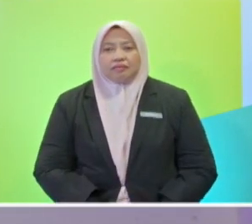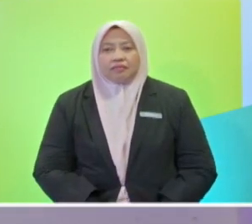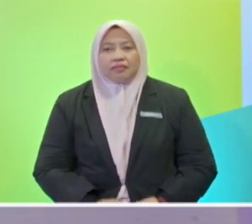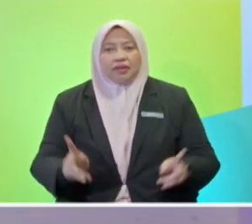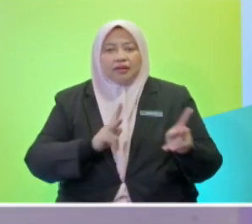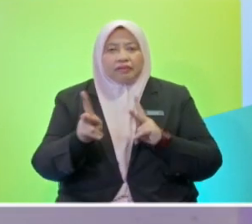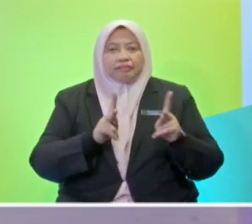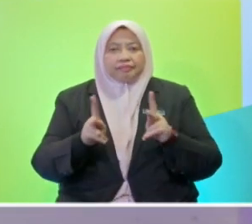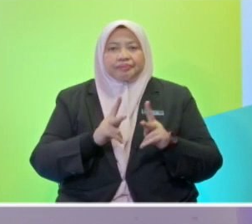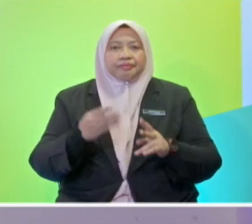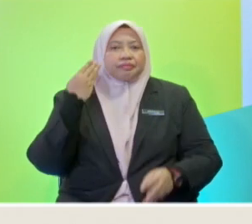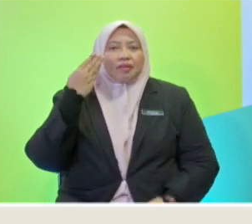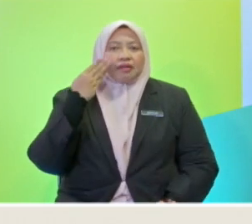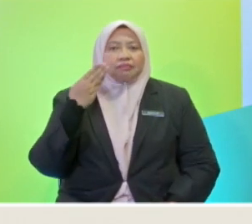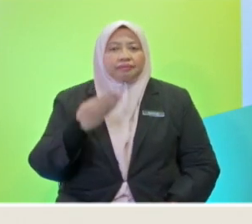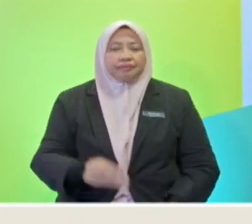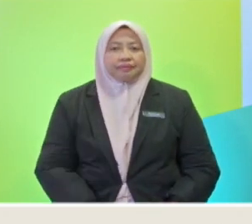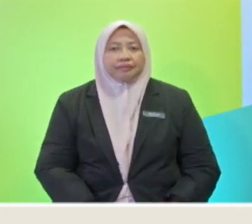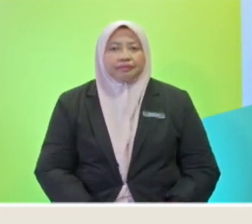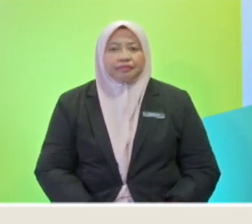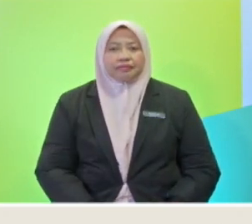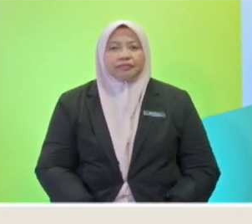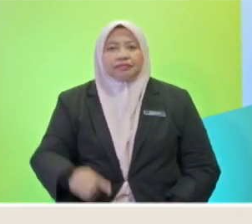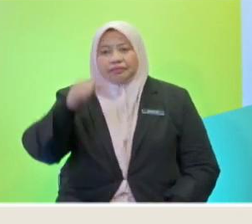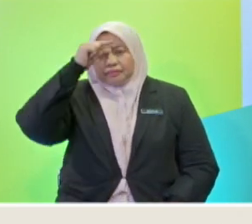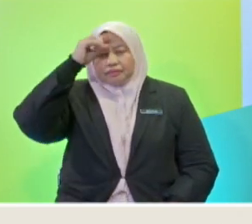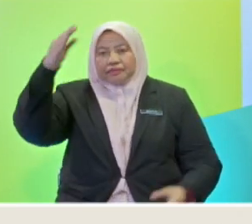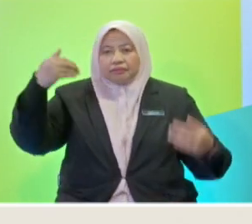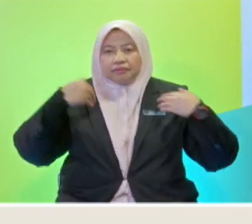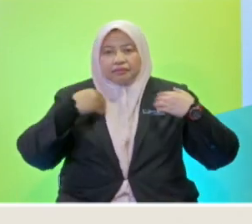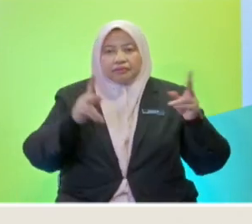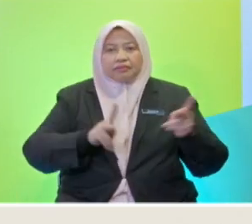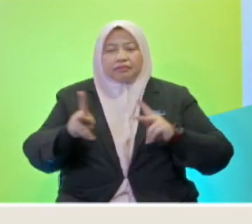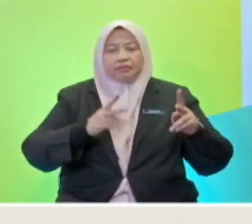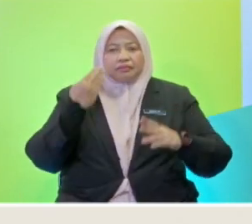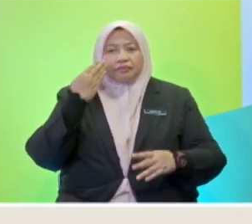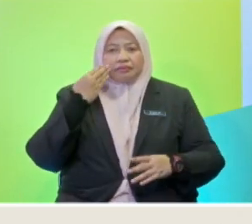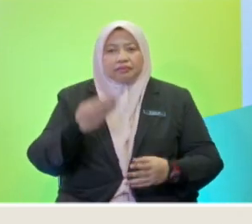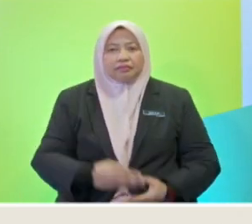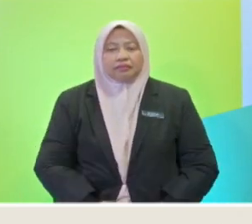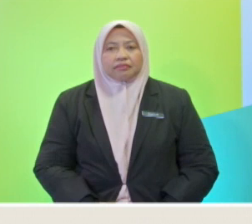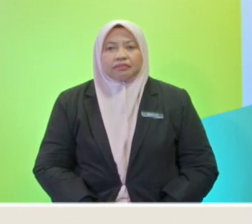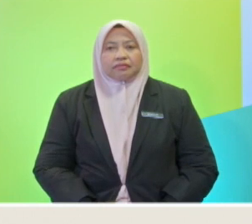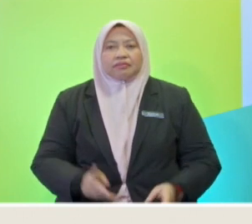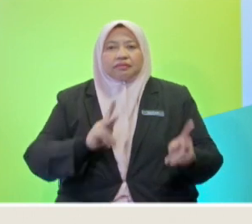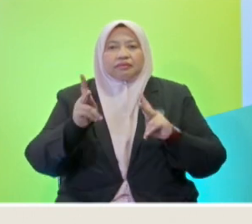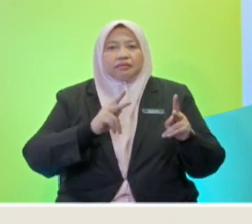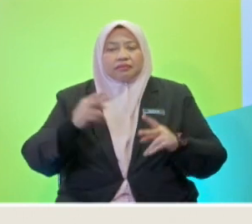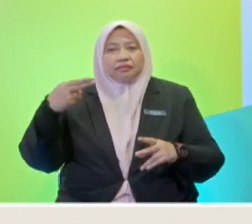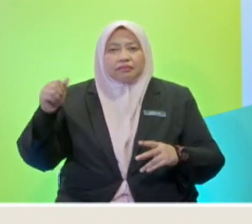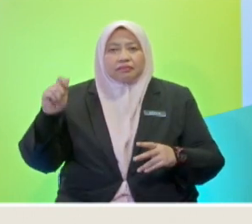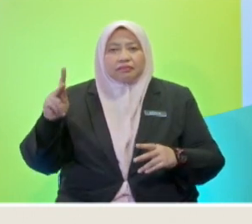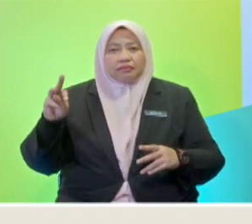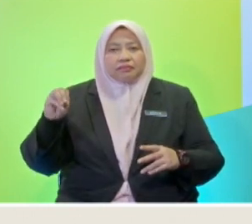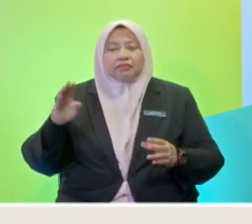kereta biru ada kereta biru kereta api mau napa Warna